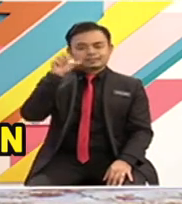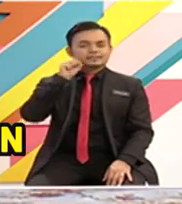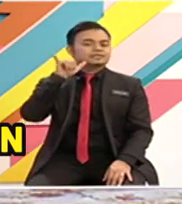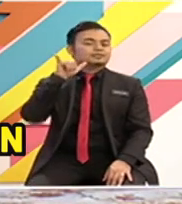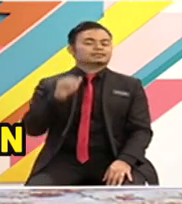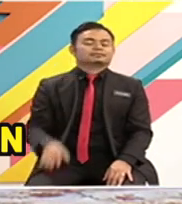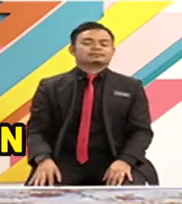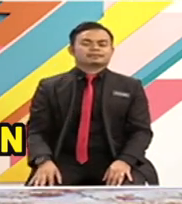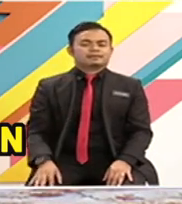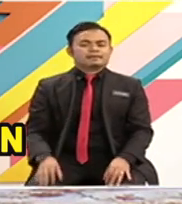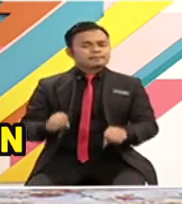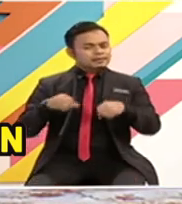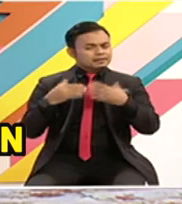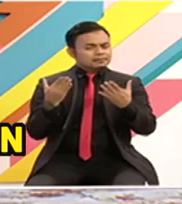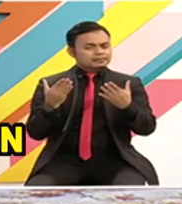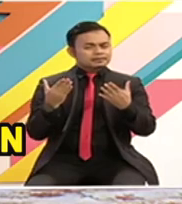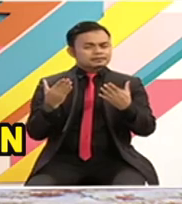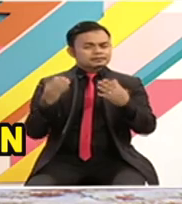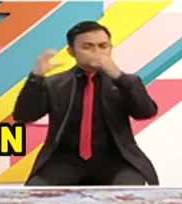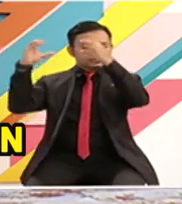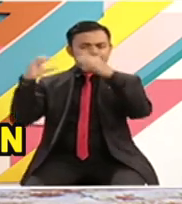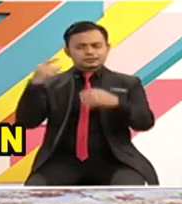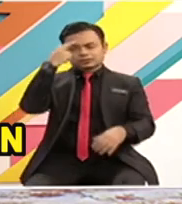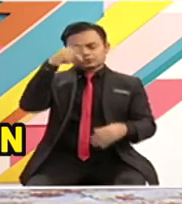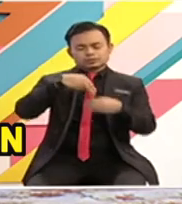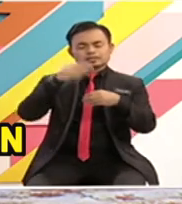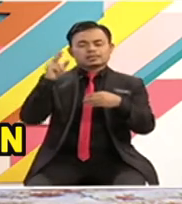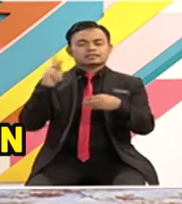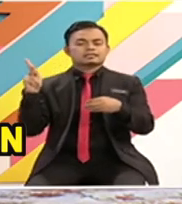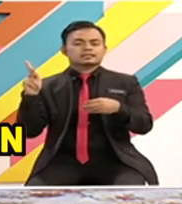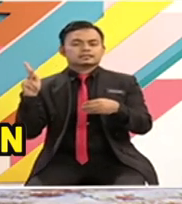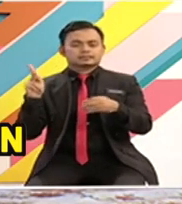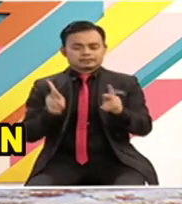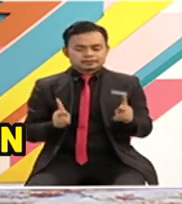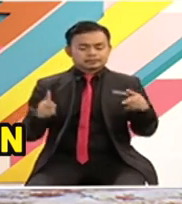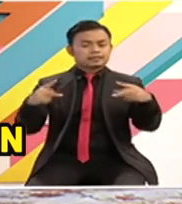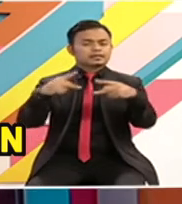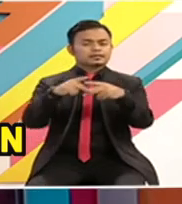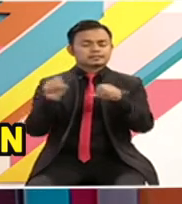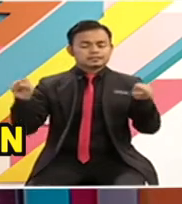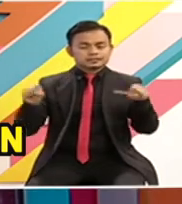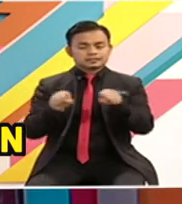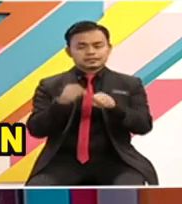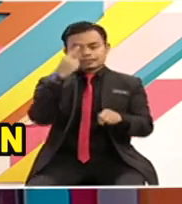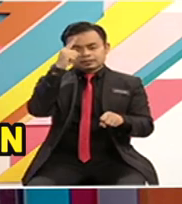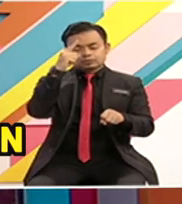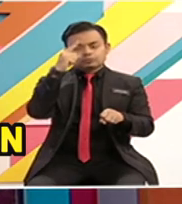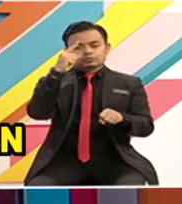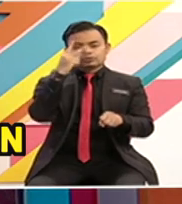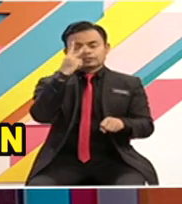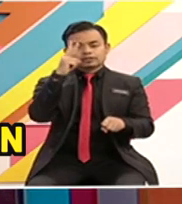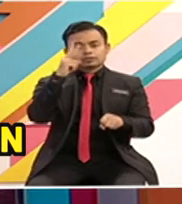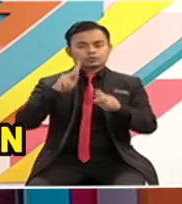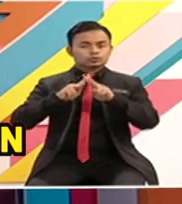untuk hasilkan karya seni supaya kenyataan kontra dari segi warna oke itu soal lain